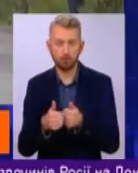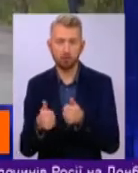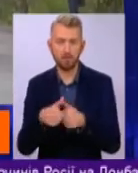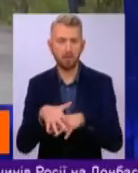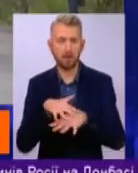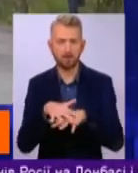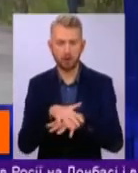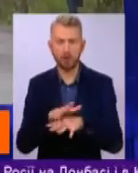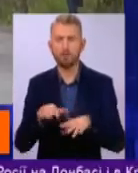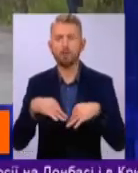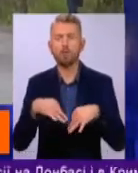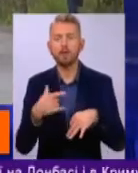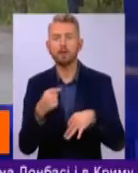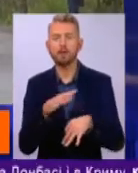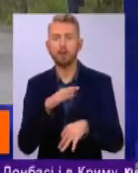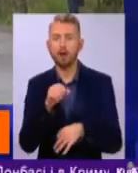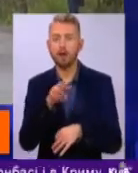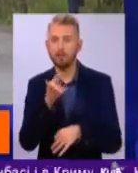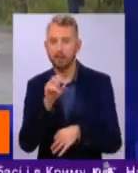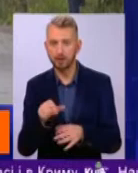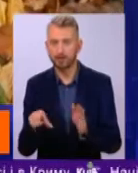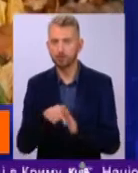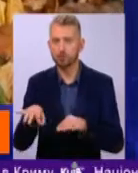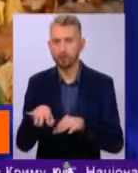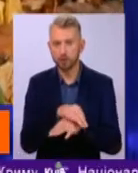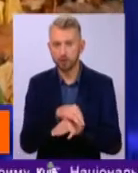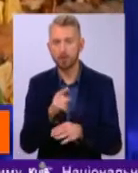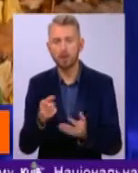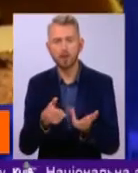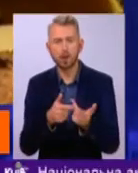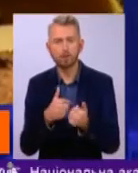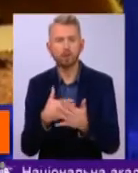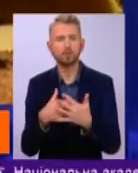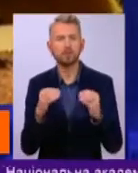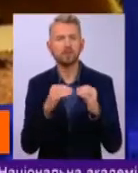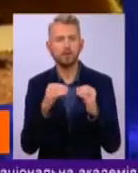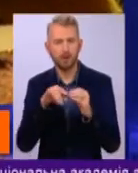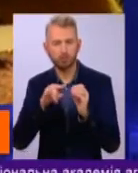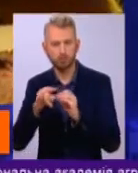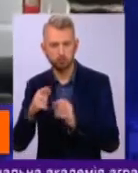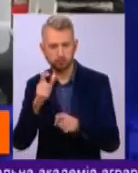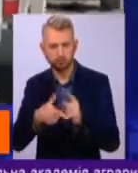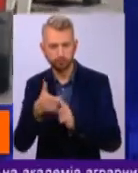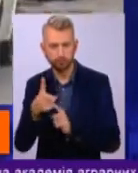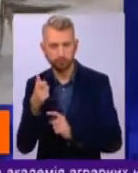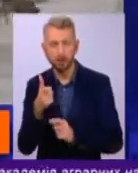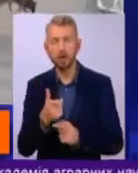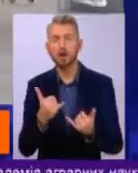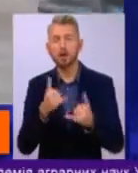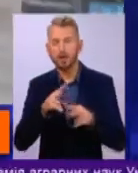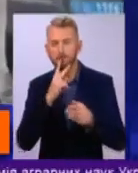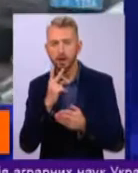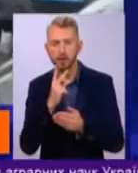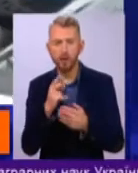В автомобілі, в якому була Аміна Окуєва з чоловіком, криміналісти нарахували з десяток кульових отворів. Наразі правоохоронці